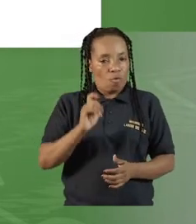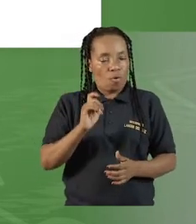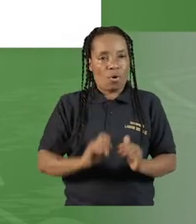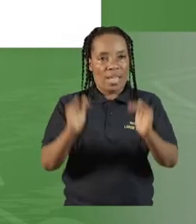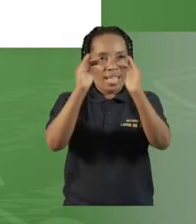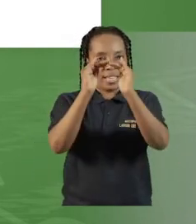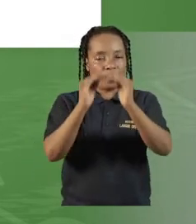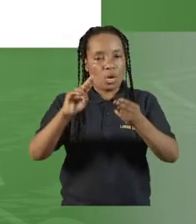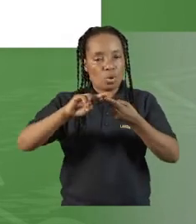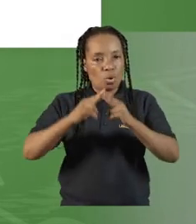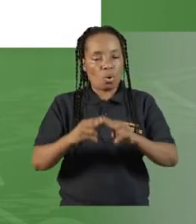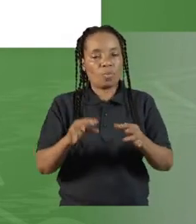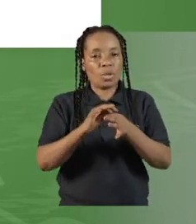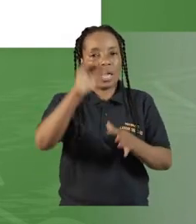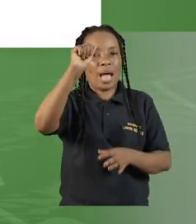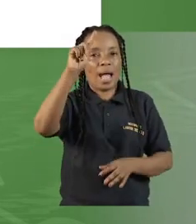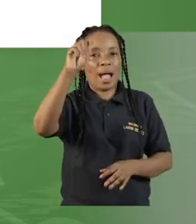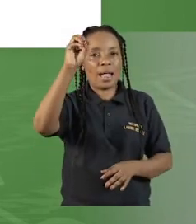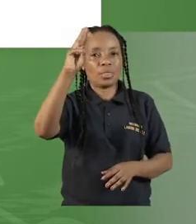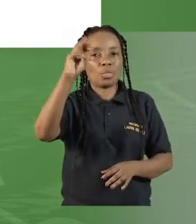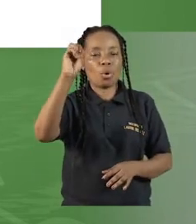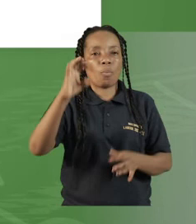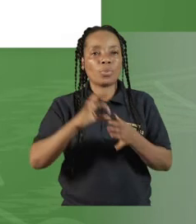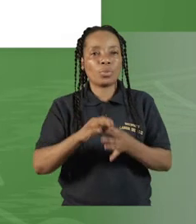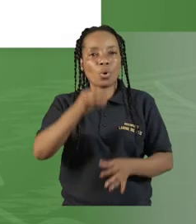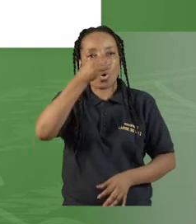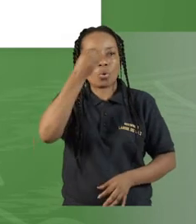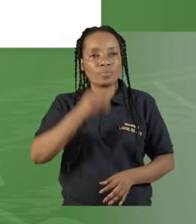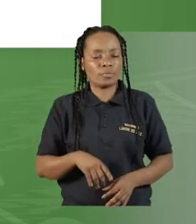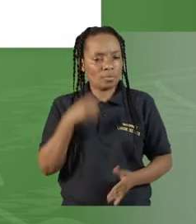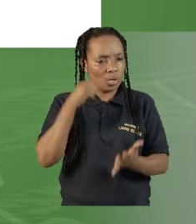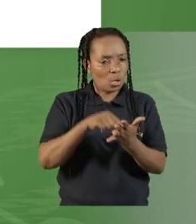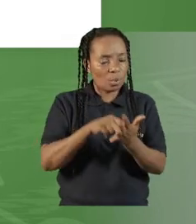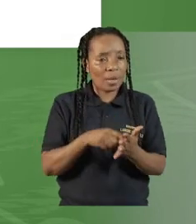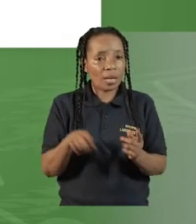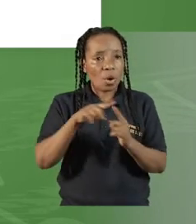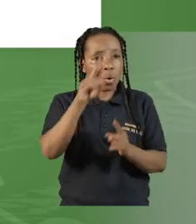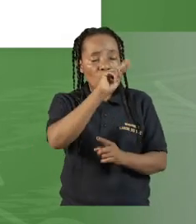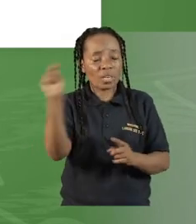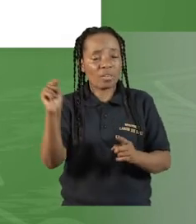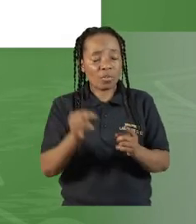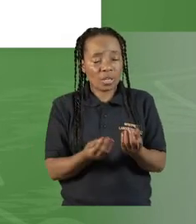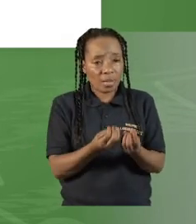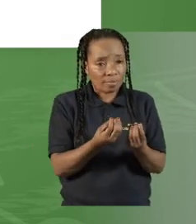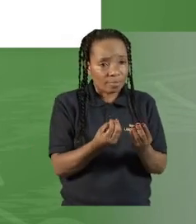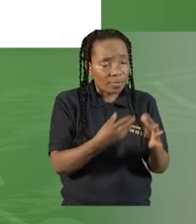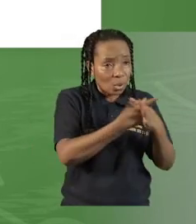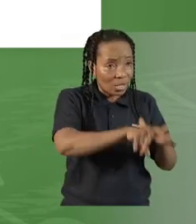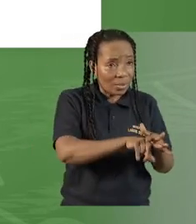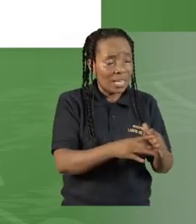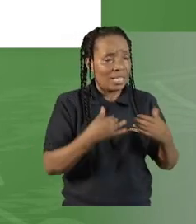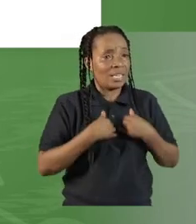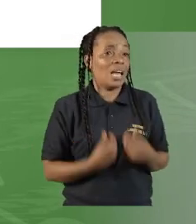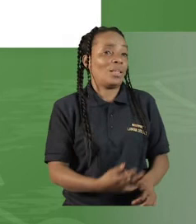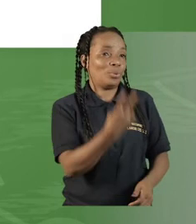constatons que, au niveau des réactifs, il y a 2 atomes d'oxygène, tandis qu'au niveau des